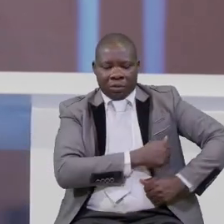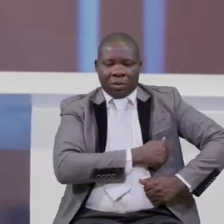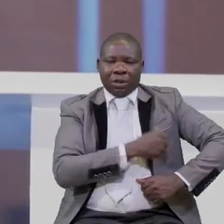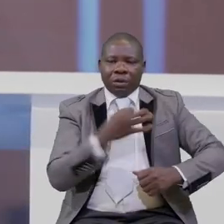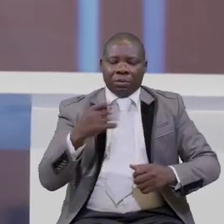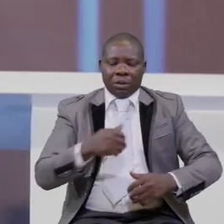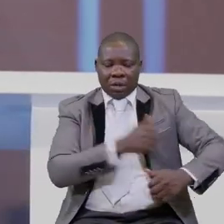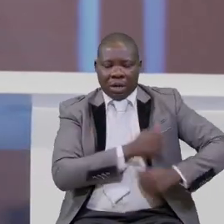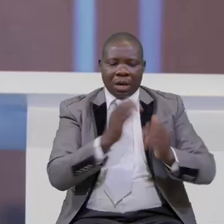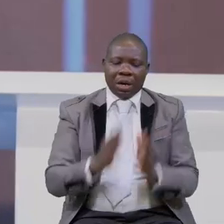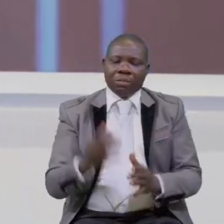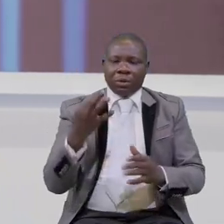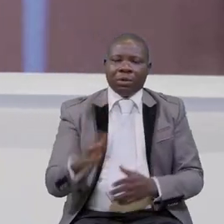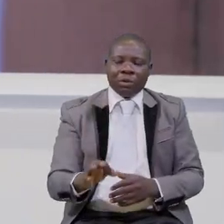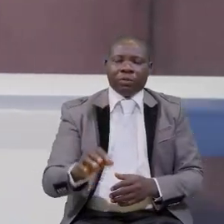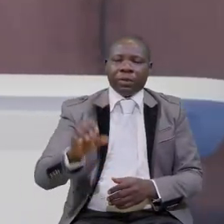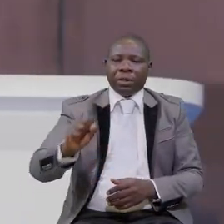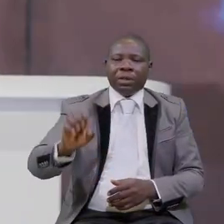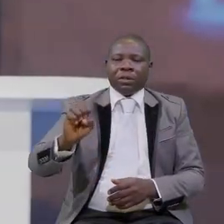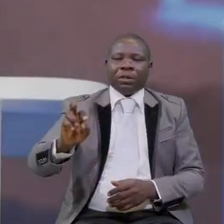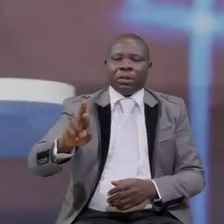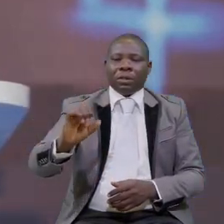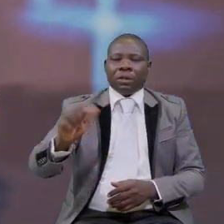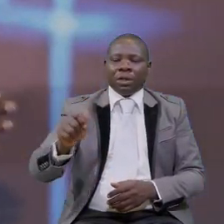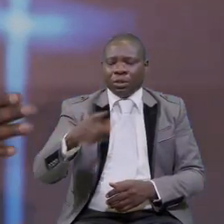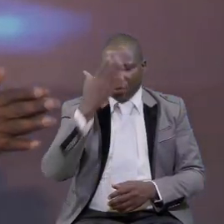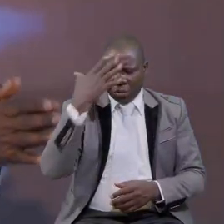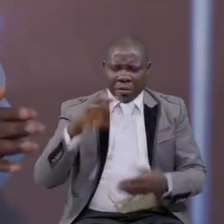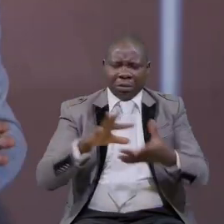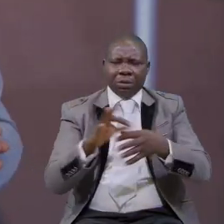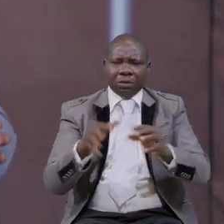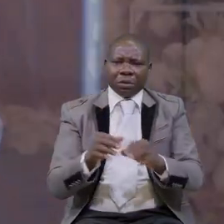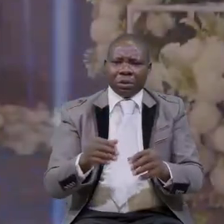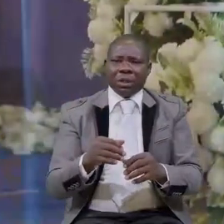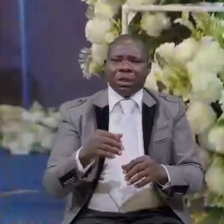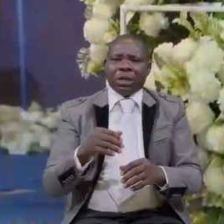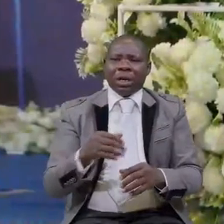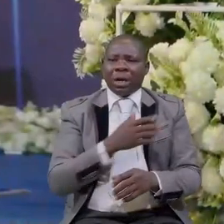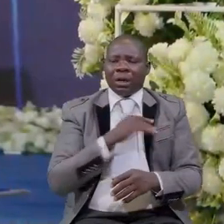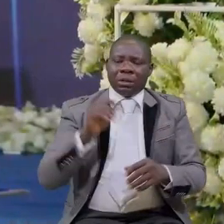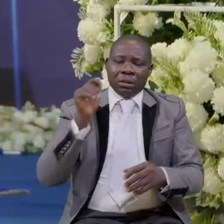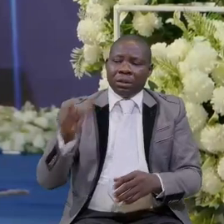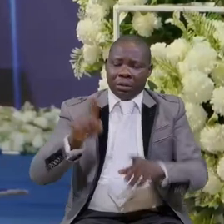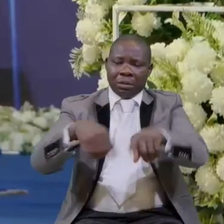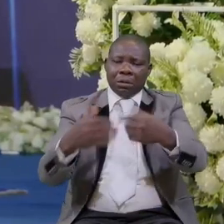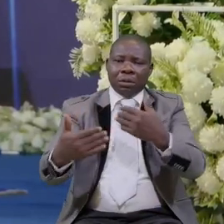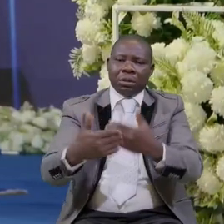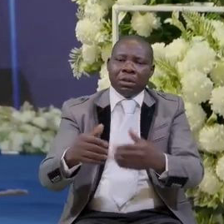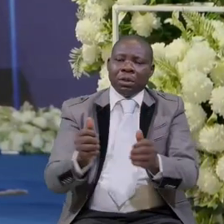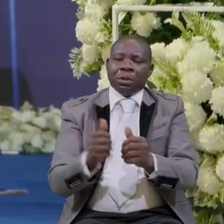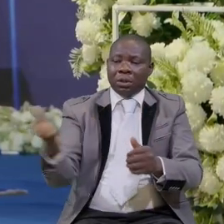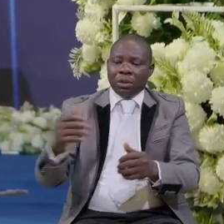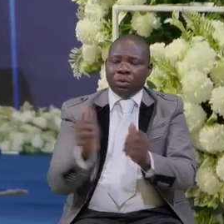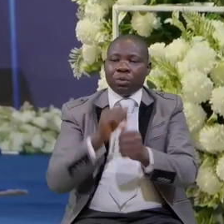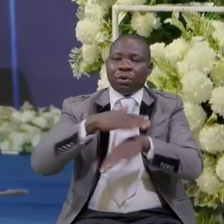d'Assyriens. Et il était lépreux. Vous connaissez aussi l'histoire. Naaman est arrivé là-bas